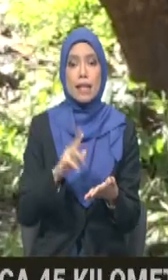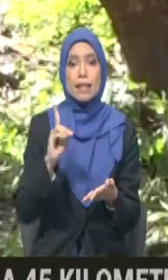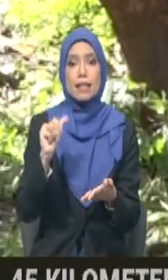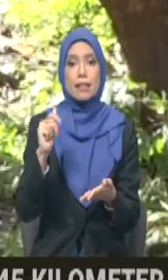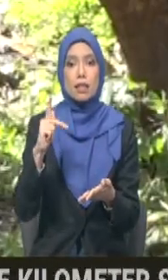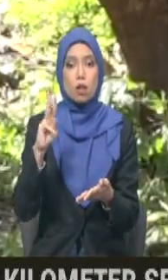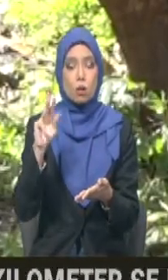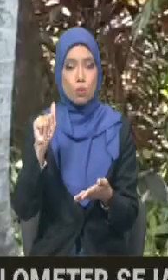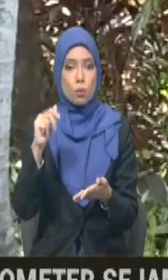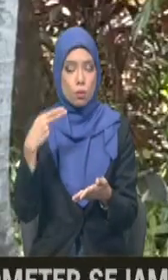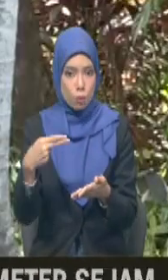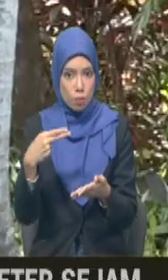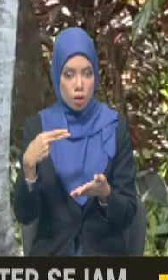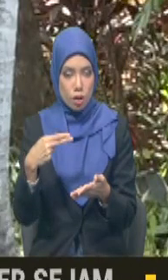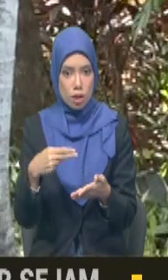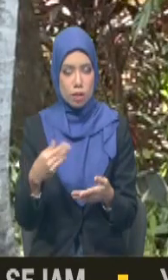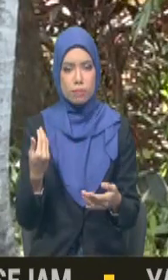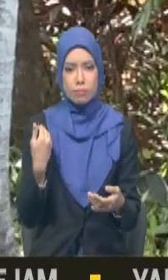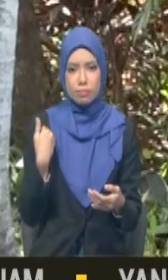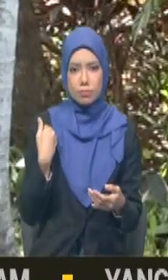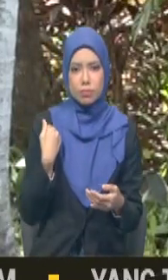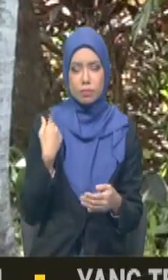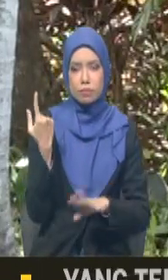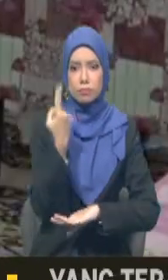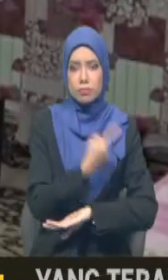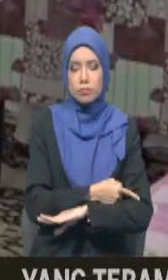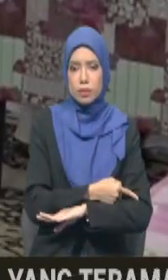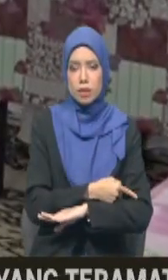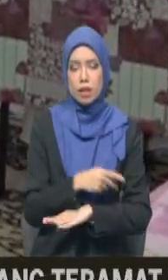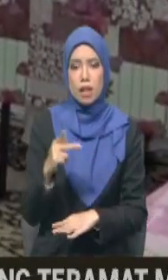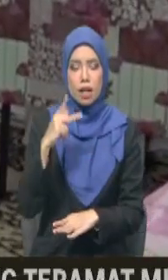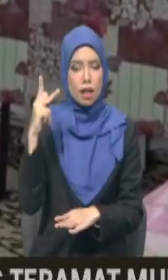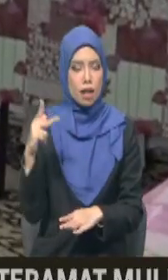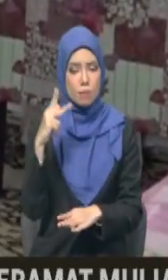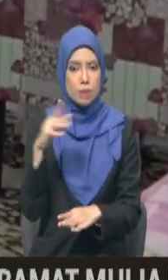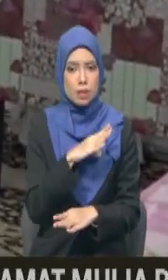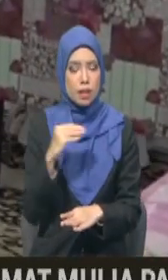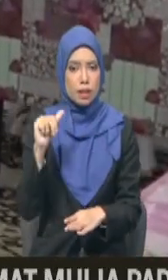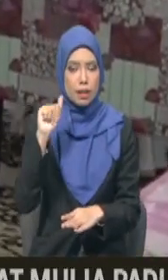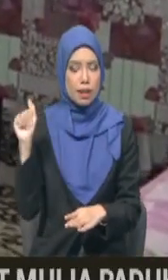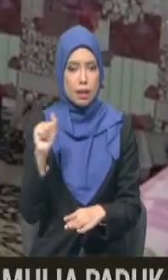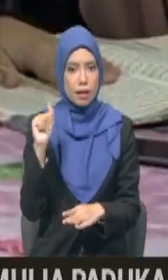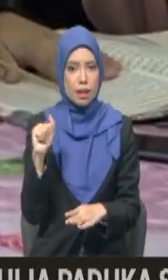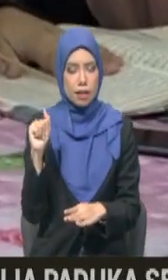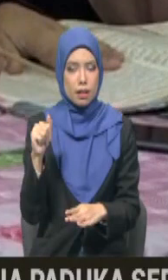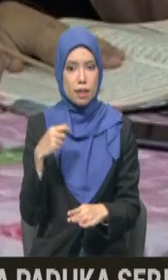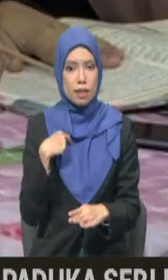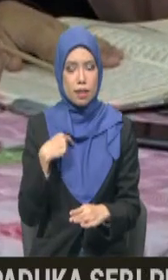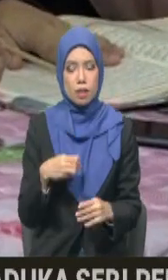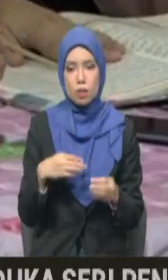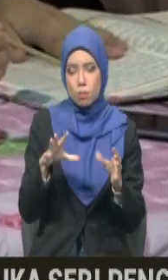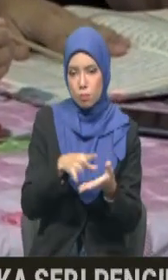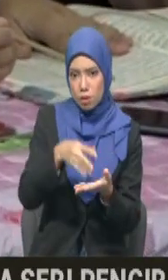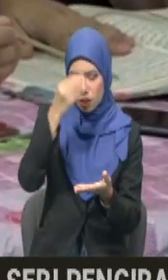mualaf Kampung Batang mitos diadakan setiap khamis dan Ahad antara pengisian kelas bimbingan termasuk mempelajari